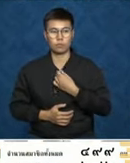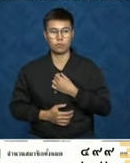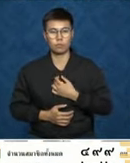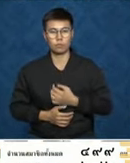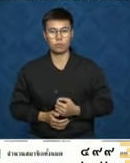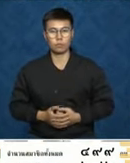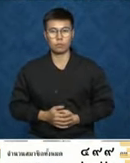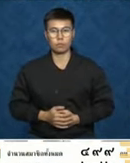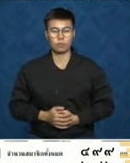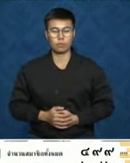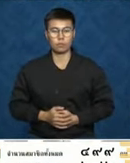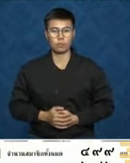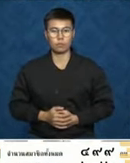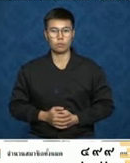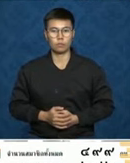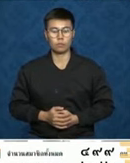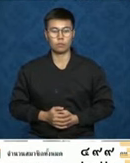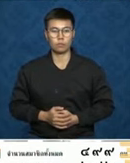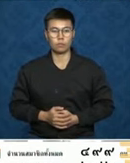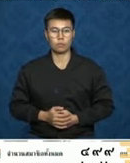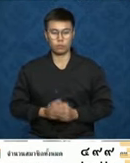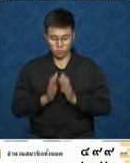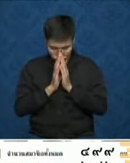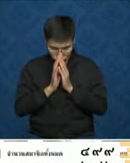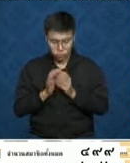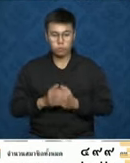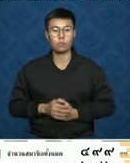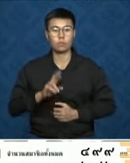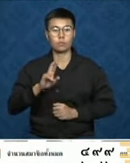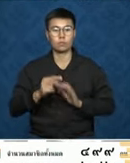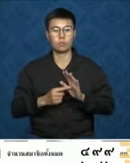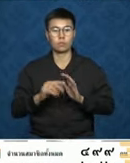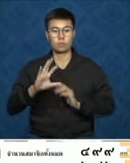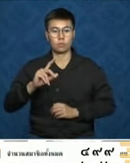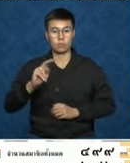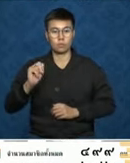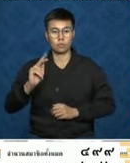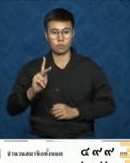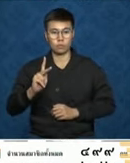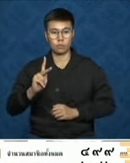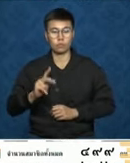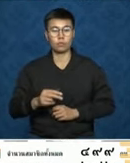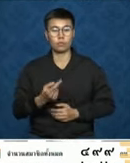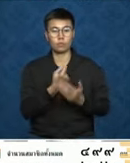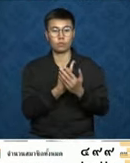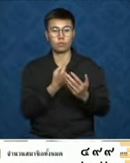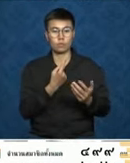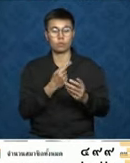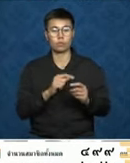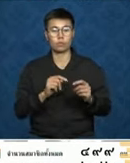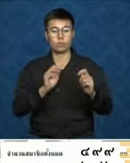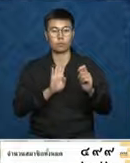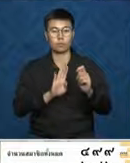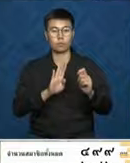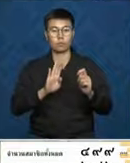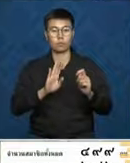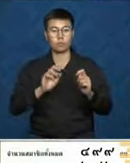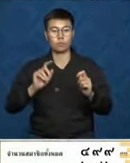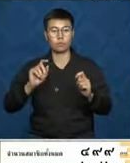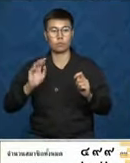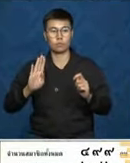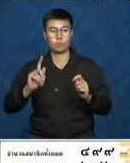ครับเรียนท่านประธานสภาที่เคารพดิฉันรักชนกศรีนอกผู้แทนจากชาวบางบอจอมทองหนองแขมค่ะขออนุญาต